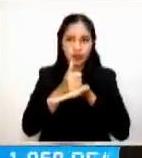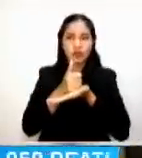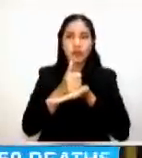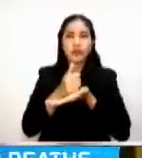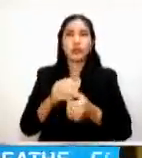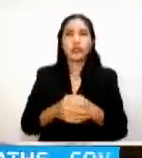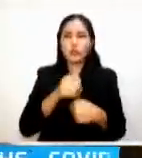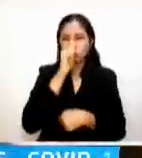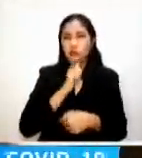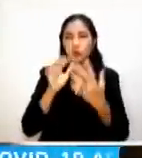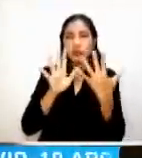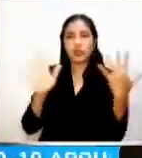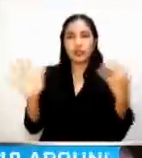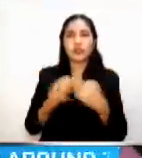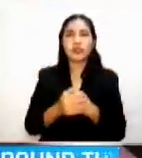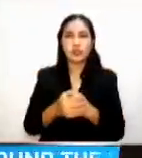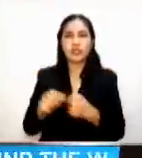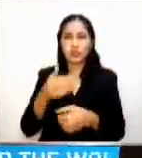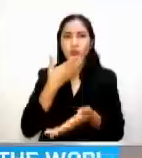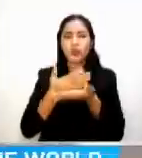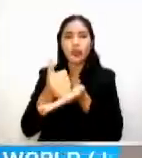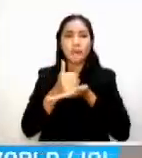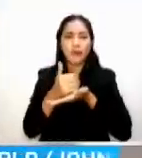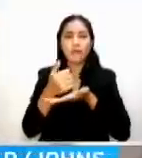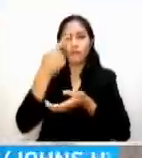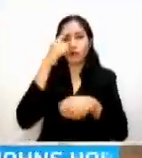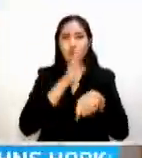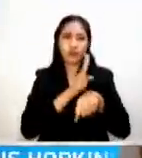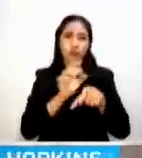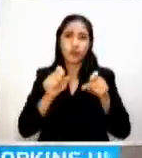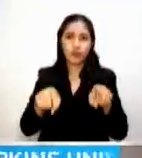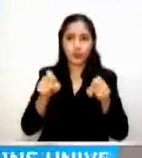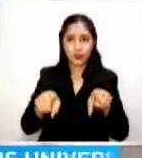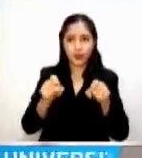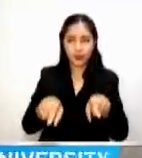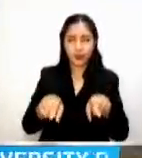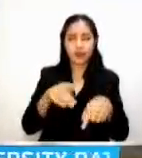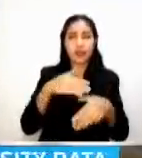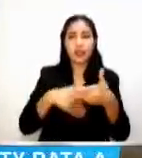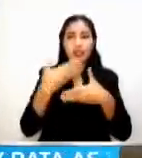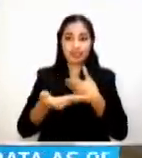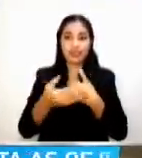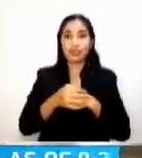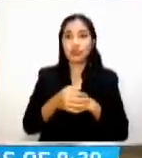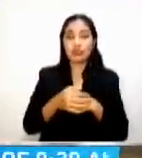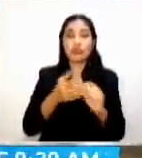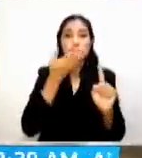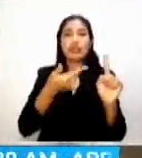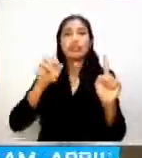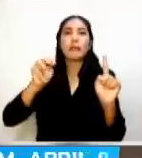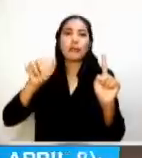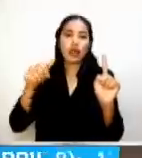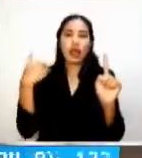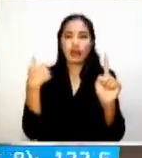pang negosyo ko sa pagtitinda. Tanghali naman dumating sa eskwelahan si Aling Gemma. Inabot na siya ng pasado alas